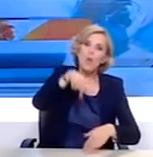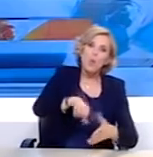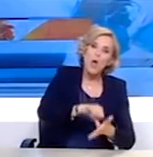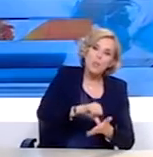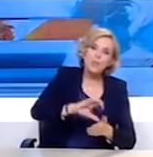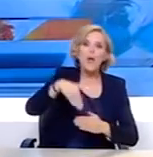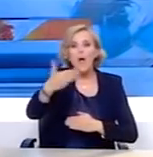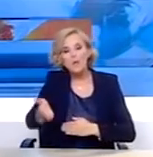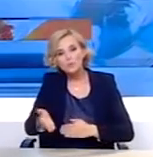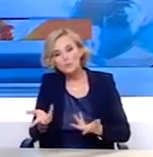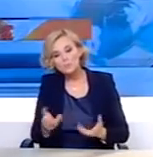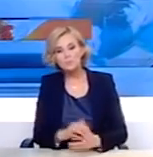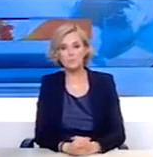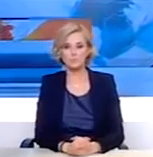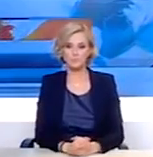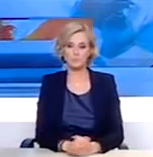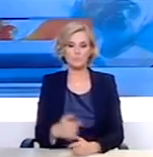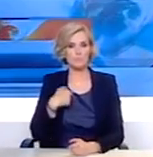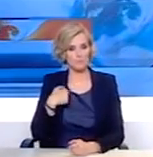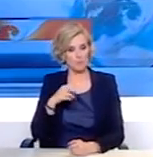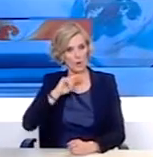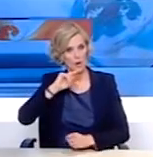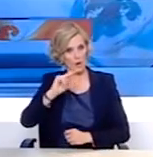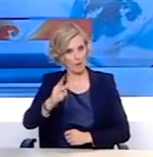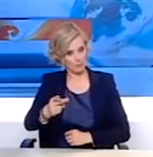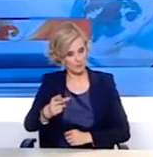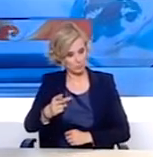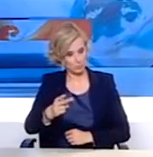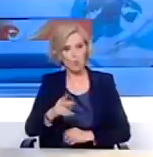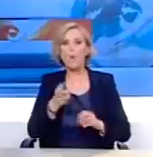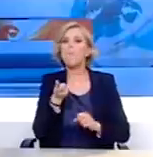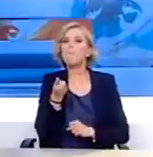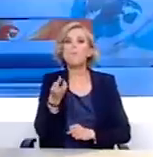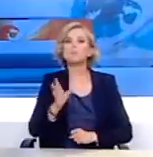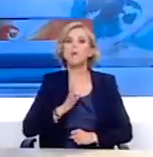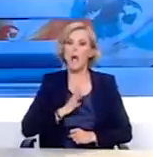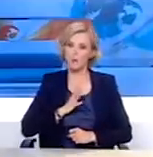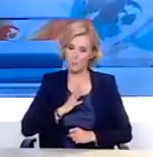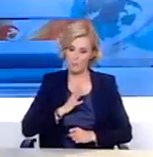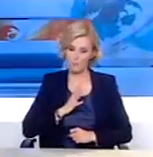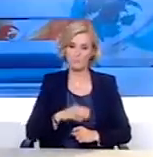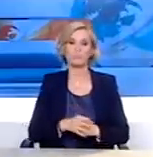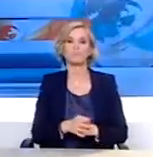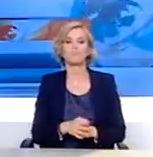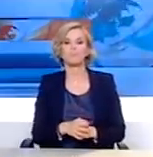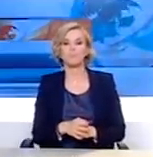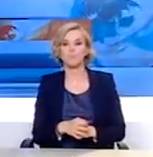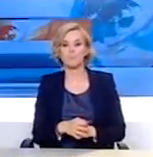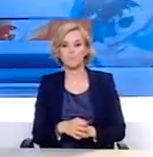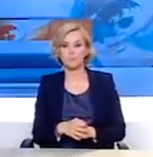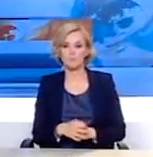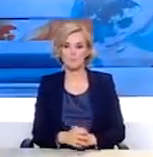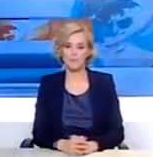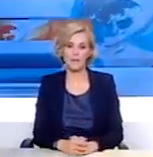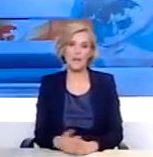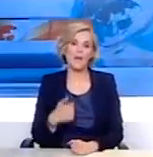Να απαντήσω στο πρώτο σκέλος της ερώτησης. Νομίζω ο Υπουργός είναι πιο αρμόδιος για το δεύτερο σκέλος της ερώτησης σχετικά με έγγραφα. Γίνεται βέβαια πολλής λόγος, δεν μπορώ να μην